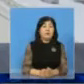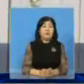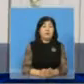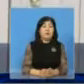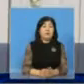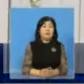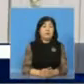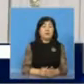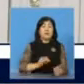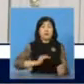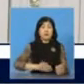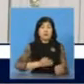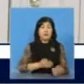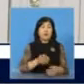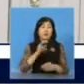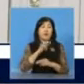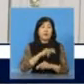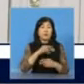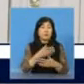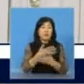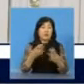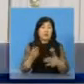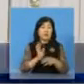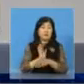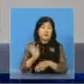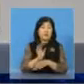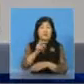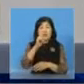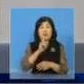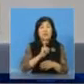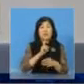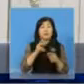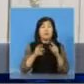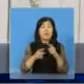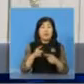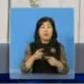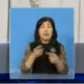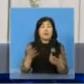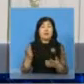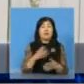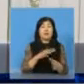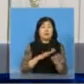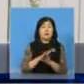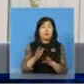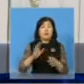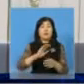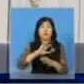700. Кәсіпорын 700-ге жуық өнім түрін шығарады және 1,5 айдың ішінде өзінің жобалық қуатына толық жетеді.